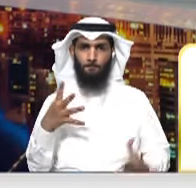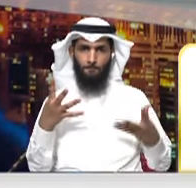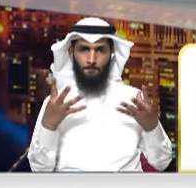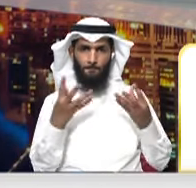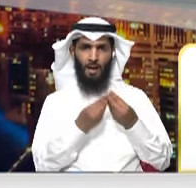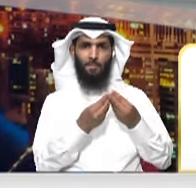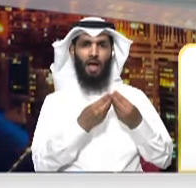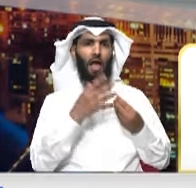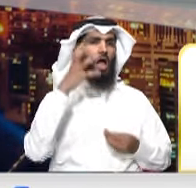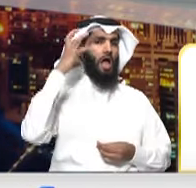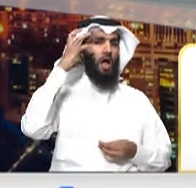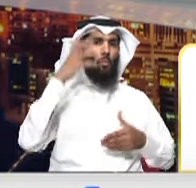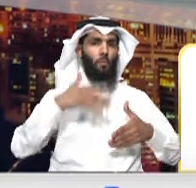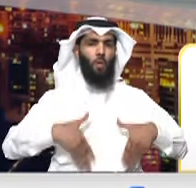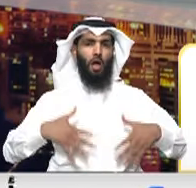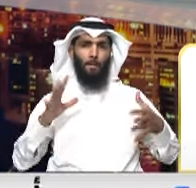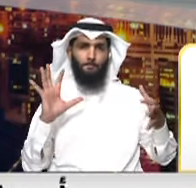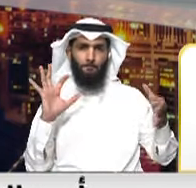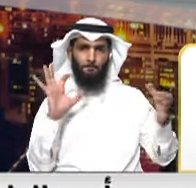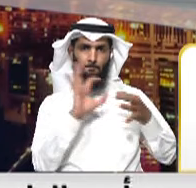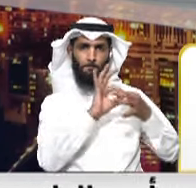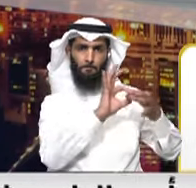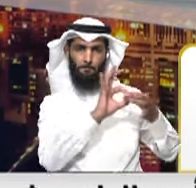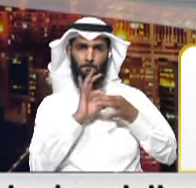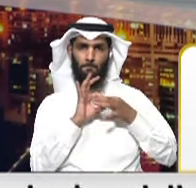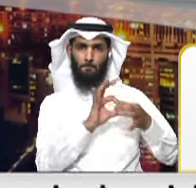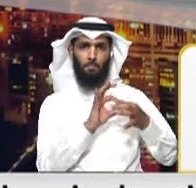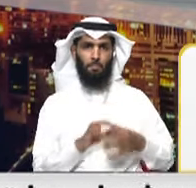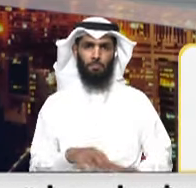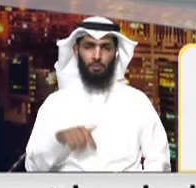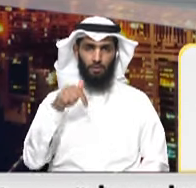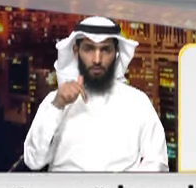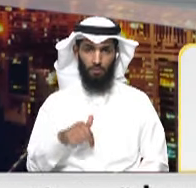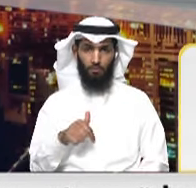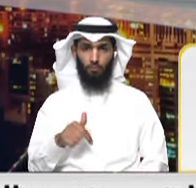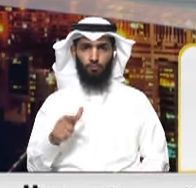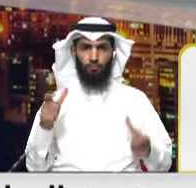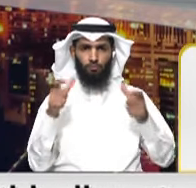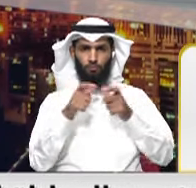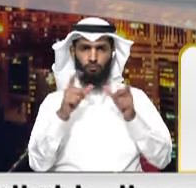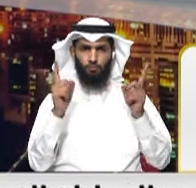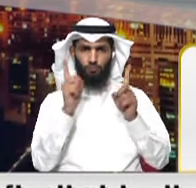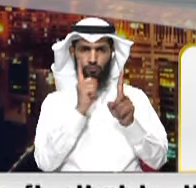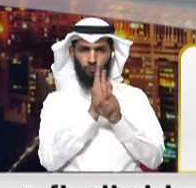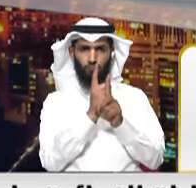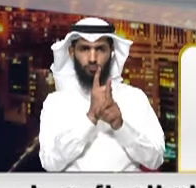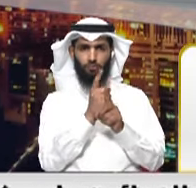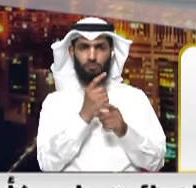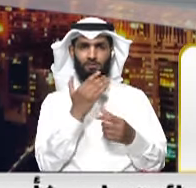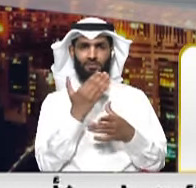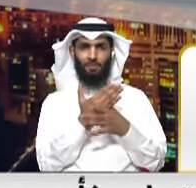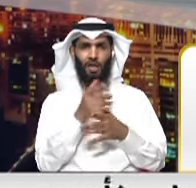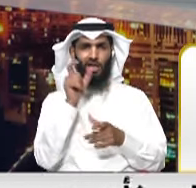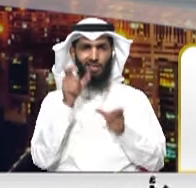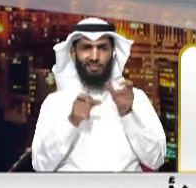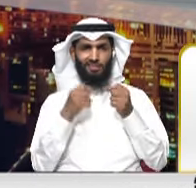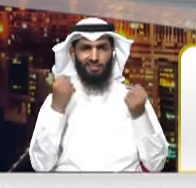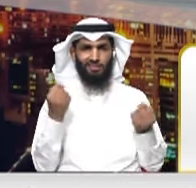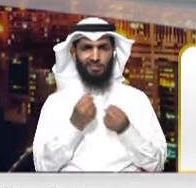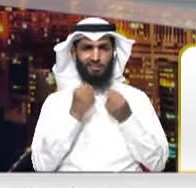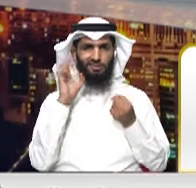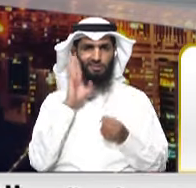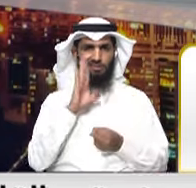ذوي الإعاقة ومعهد البناء البشري، حيث يقدم هذا الملتقى فرصة للخريجين من البرنامج التدريبي الذي